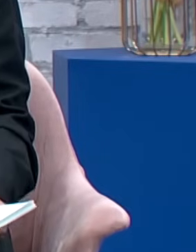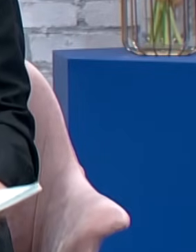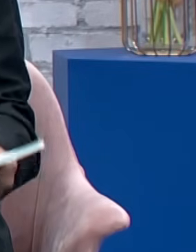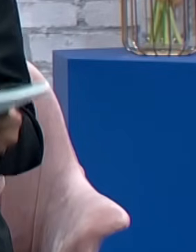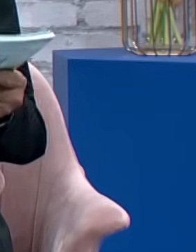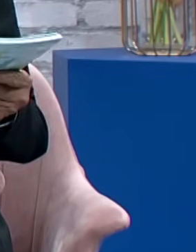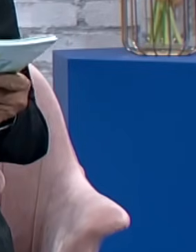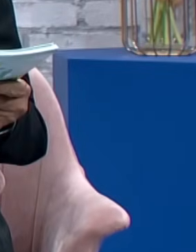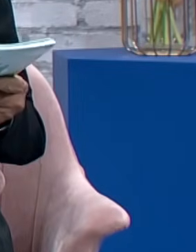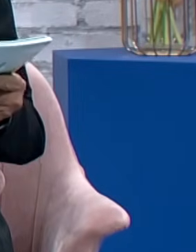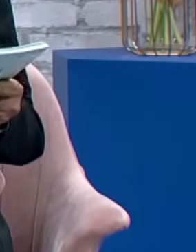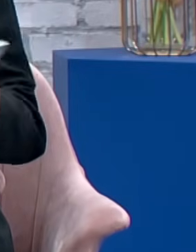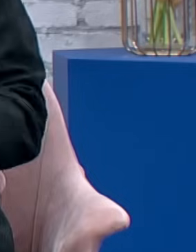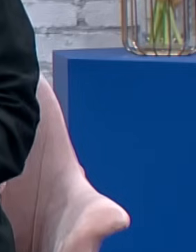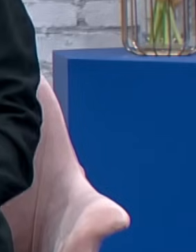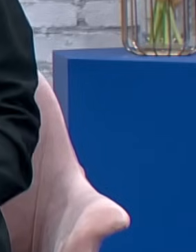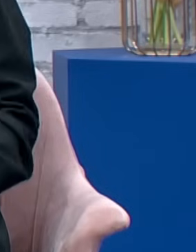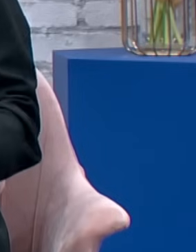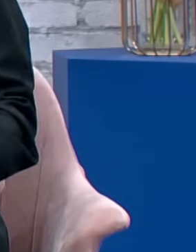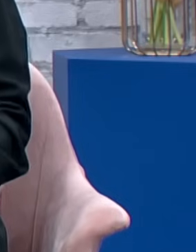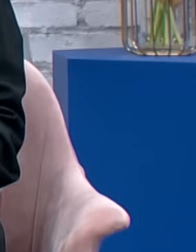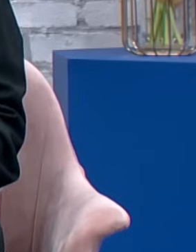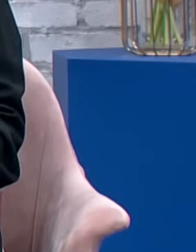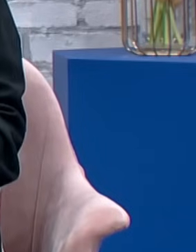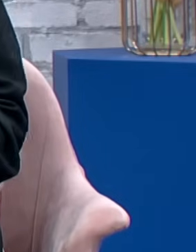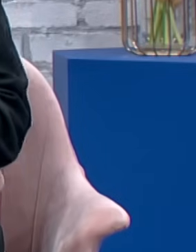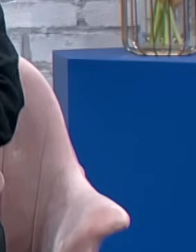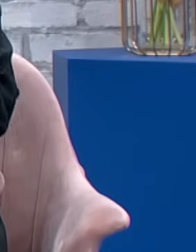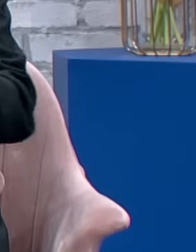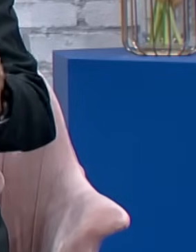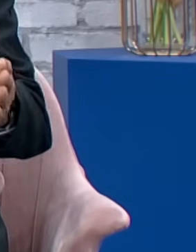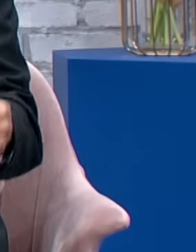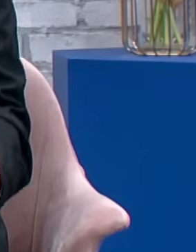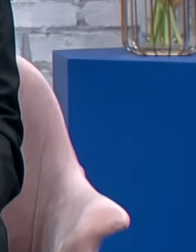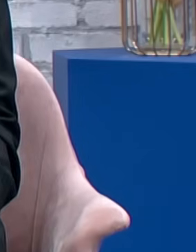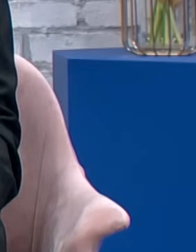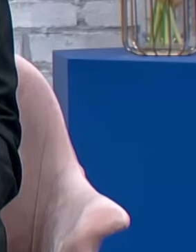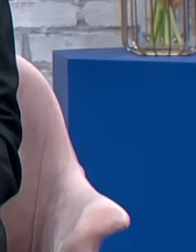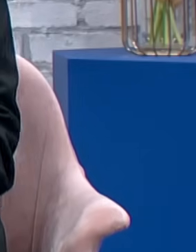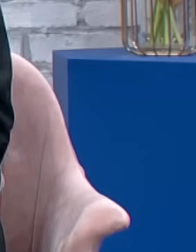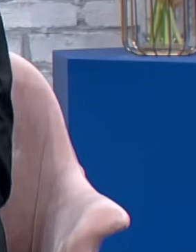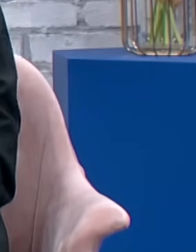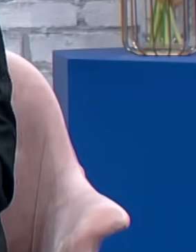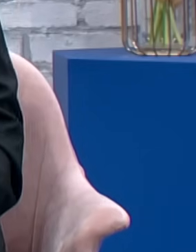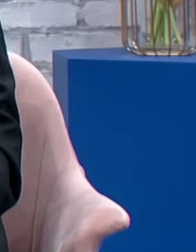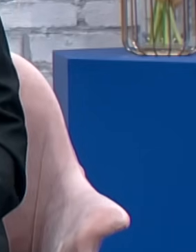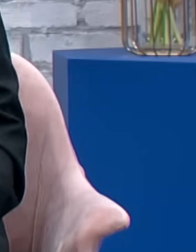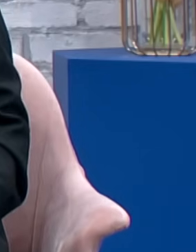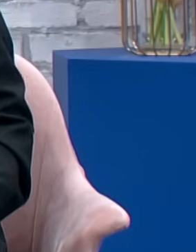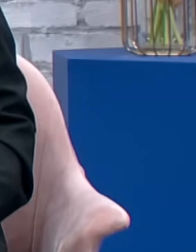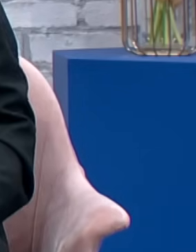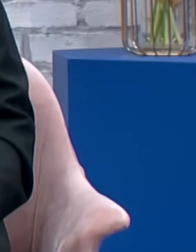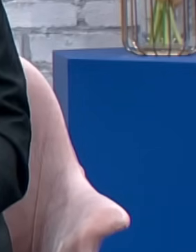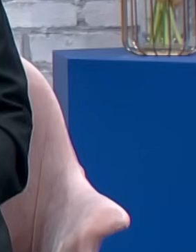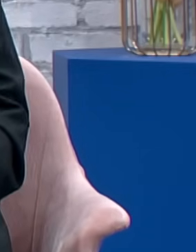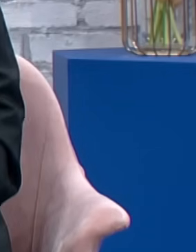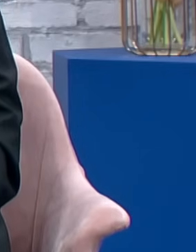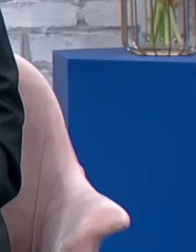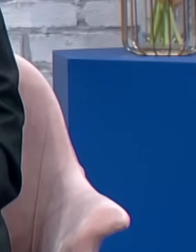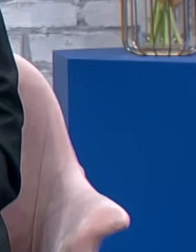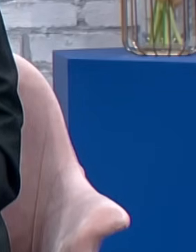복음을 통해서 기독교 대안학교를 세우고 다음 세대를 세우는 겁니다 아래 전화번호 나가고 있죠 관심있는